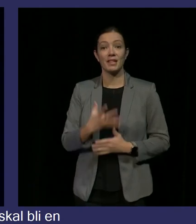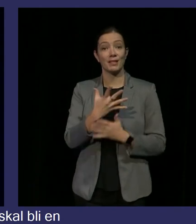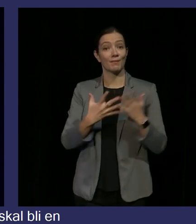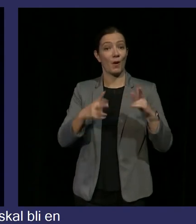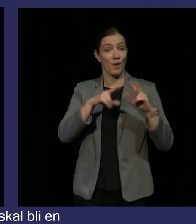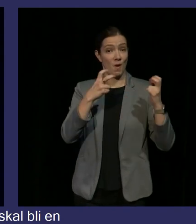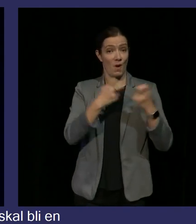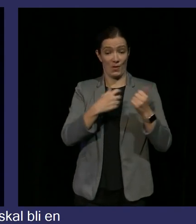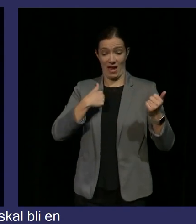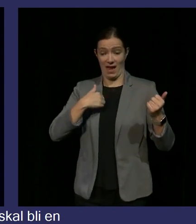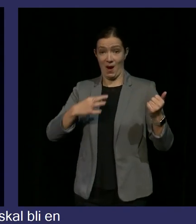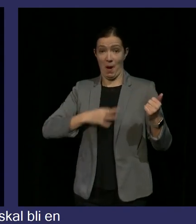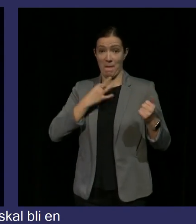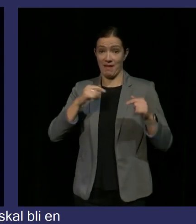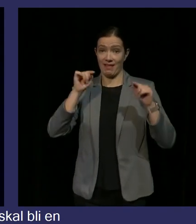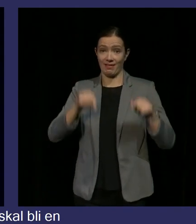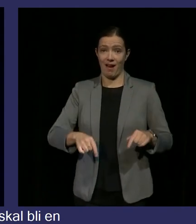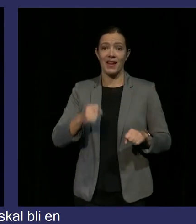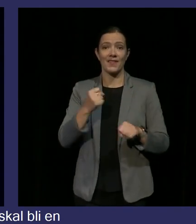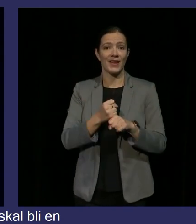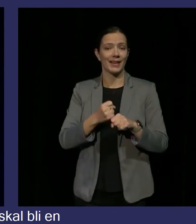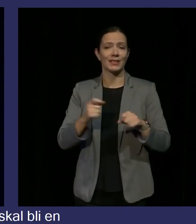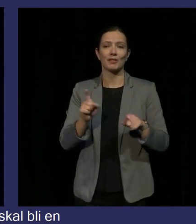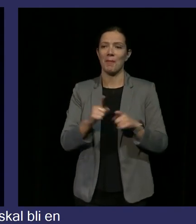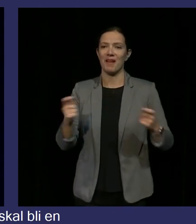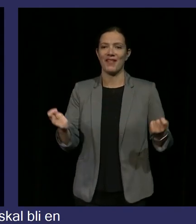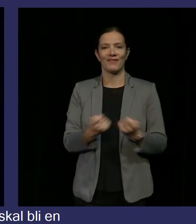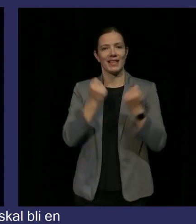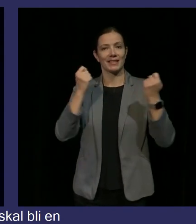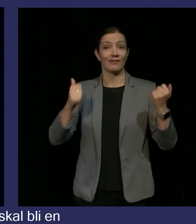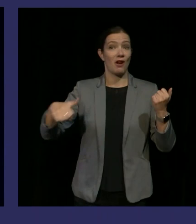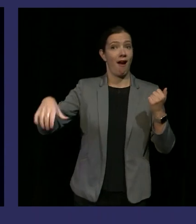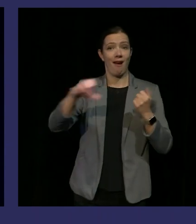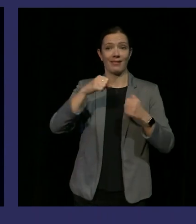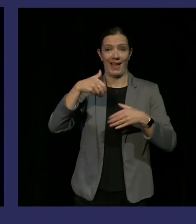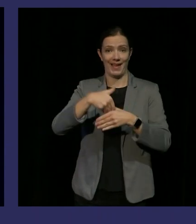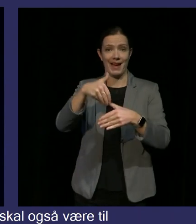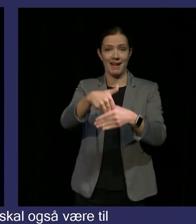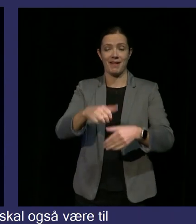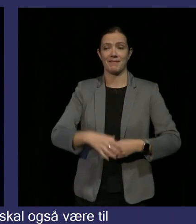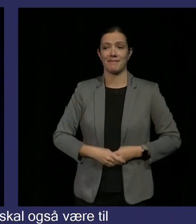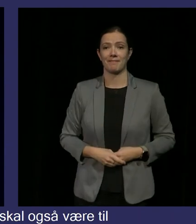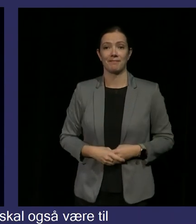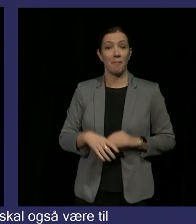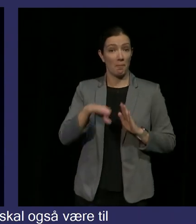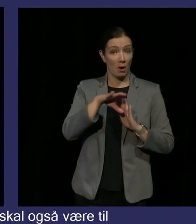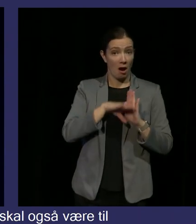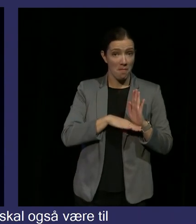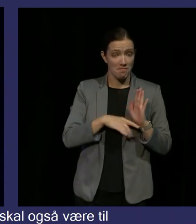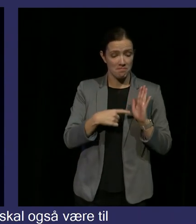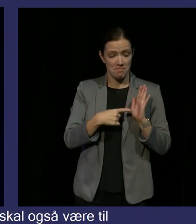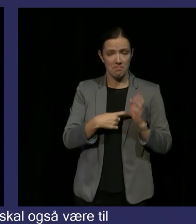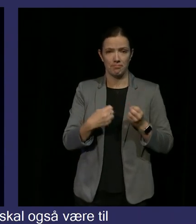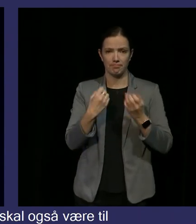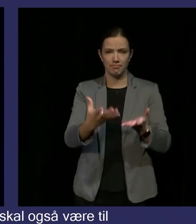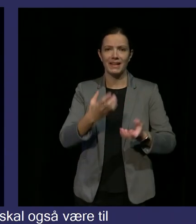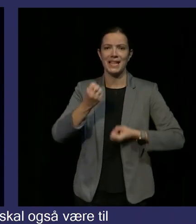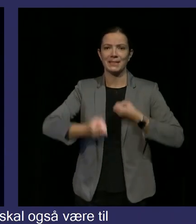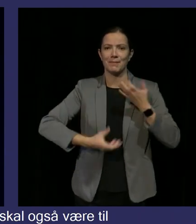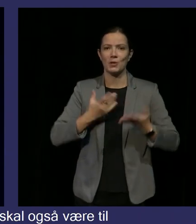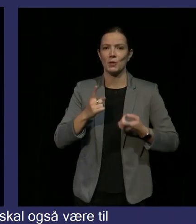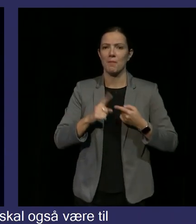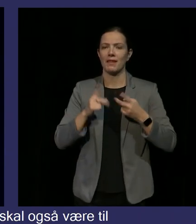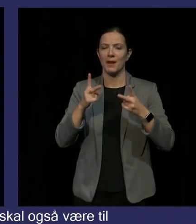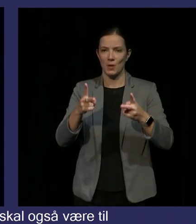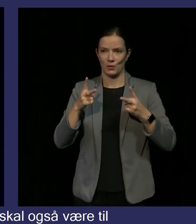Språkrådet og jeg håper at dette skal bli en real festdag for alle som deltar. Programmet skal gi inspirasjon, men det